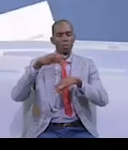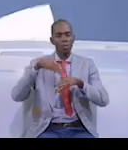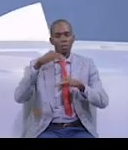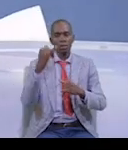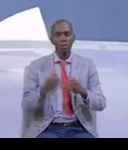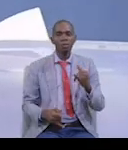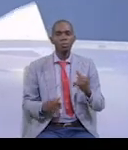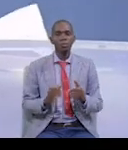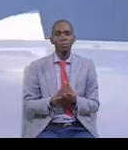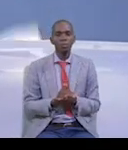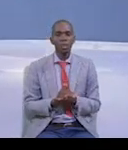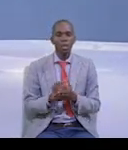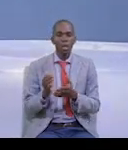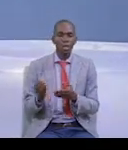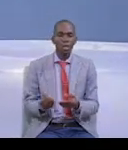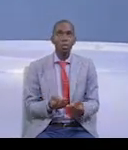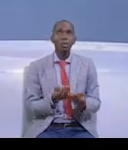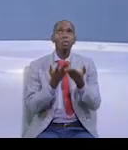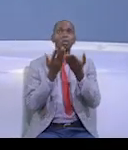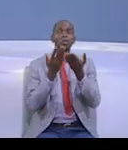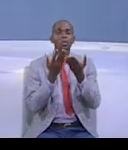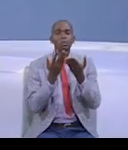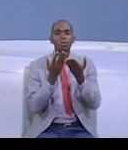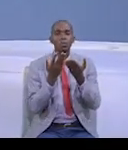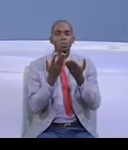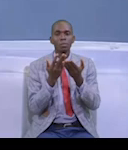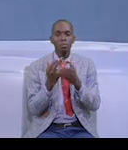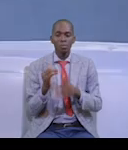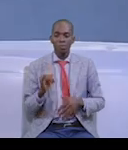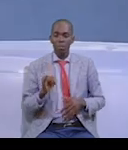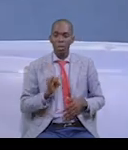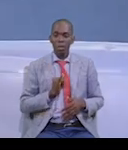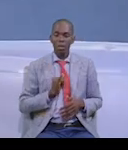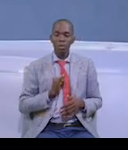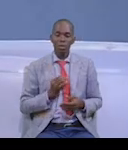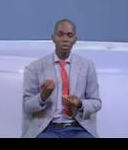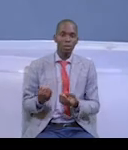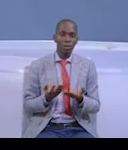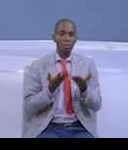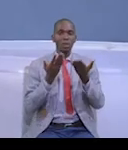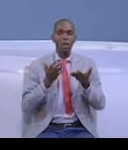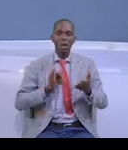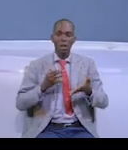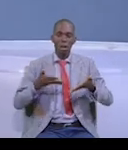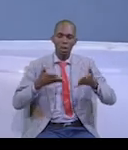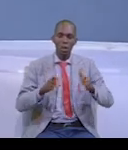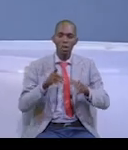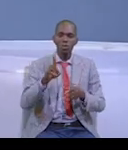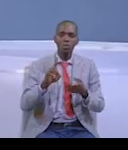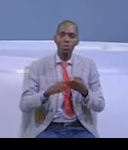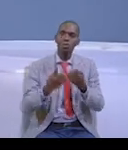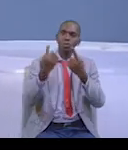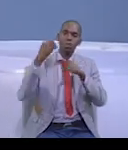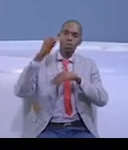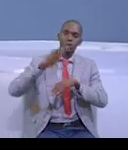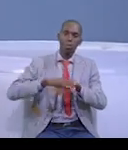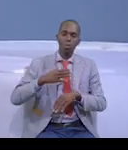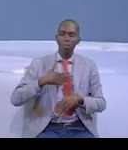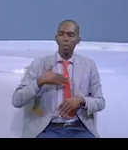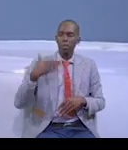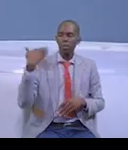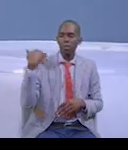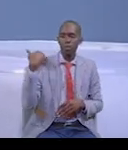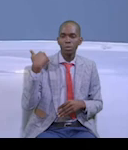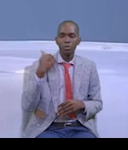చేరుకుంటాం. Sacrifice. యాగపూరితం. I sacrifice. I allow you to be on my shoulder. నా భుజాల మీద